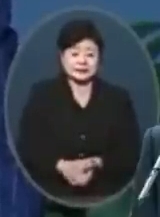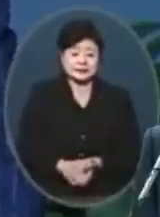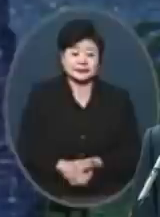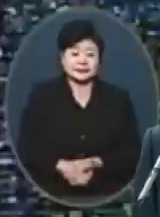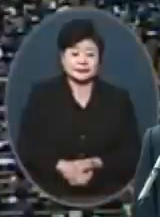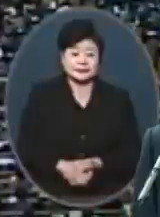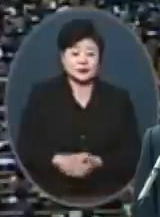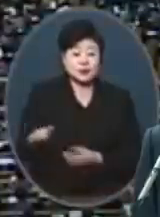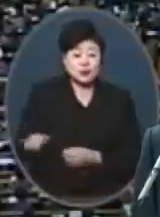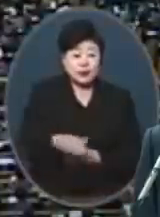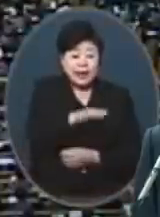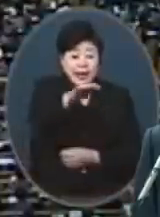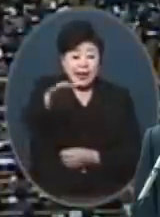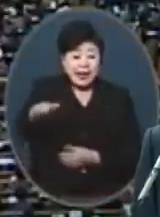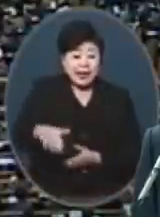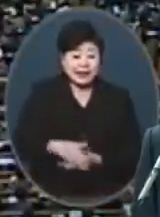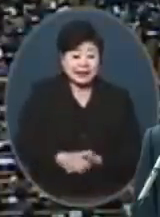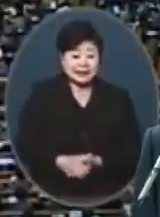우리가